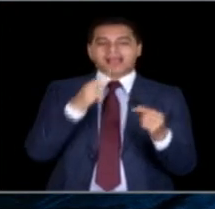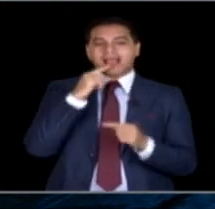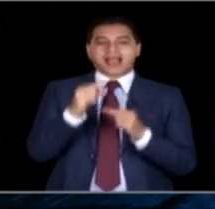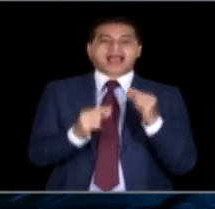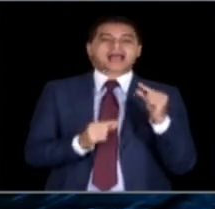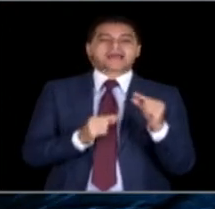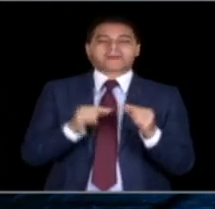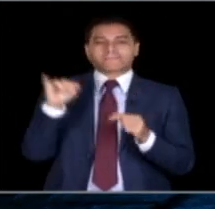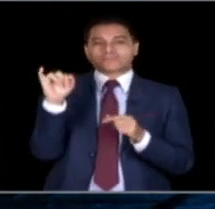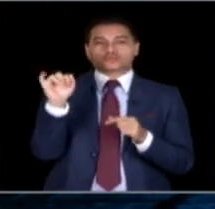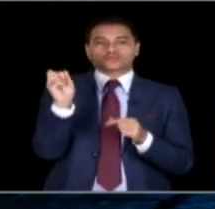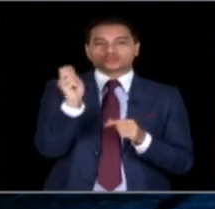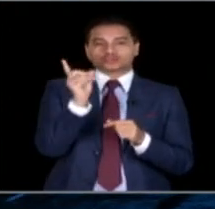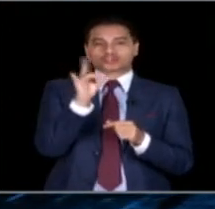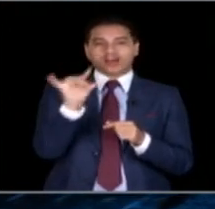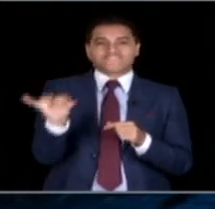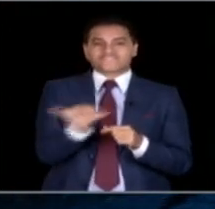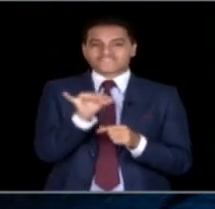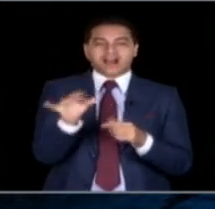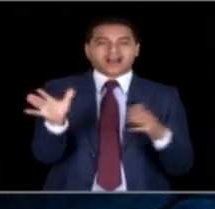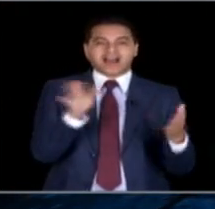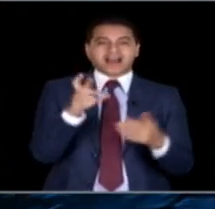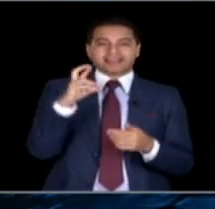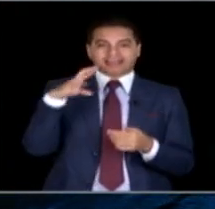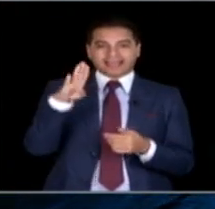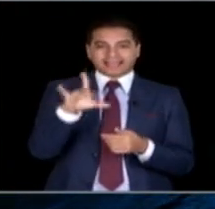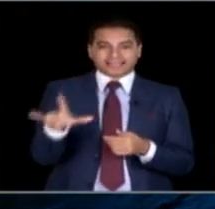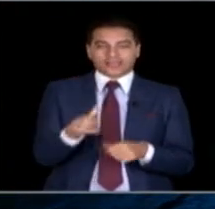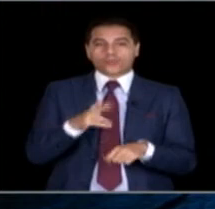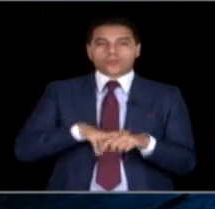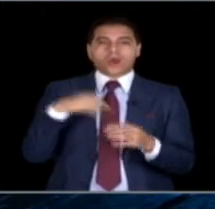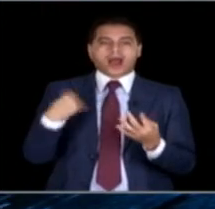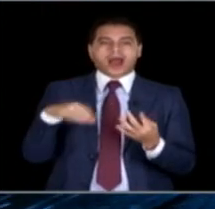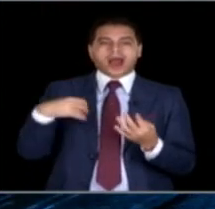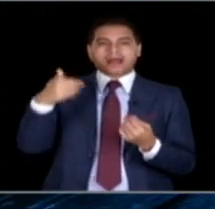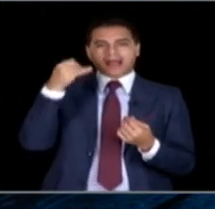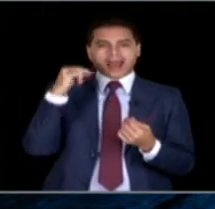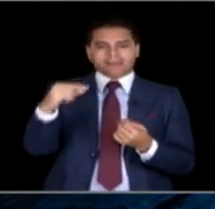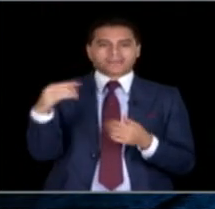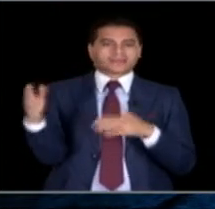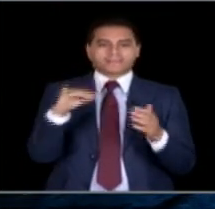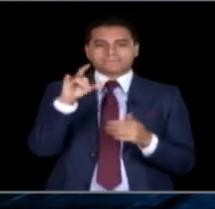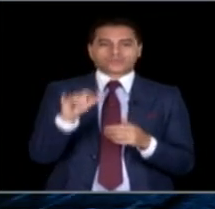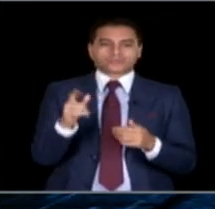كلمات مصطفى زكي وألحان أحمد منيب